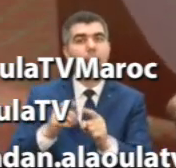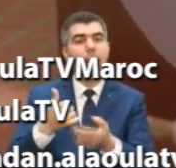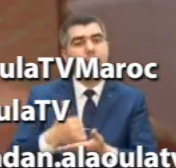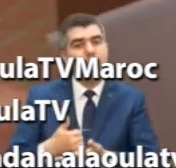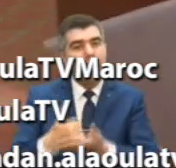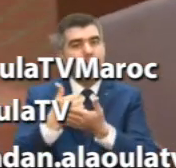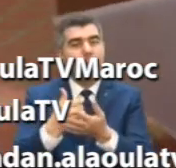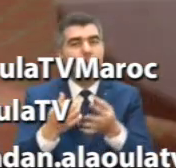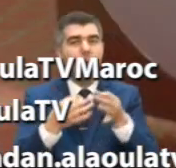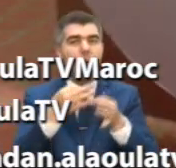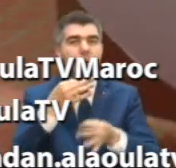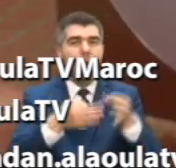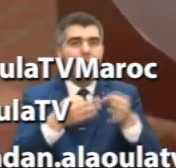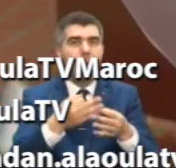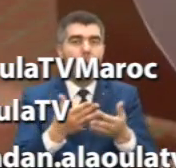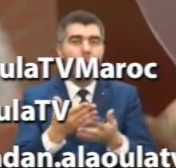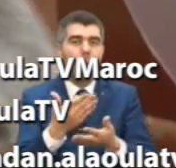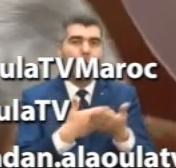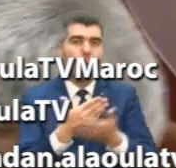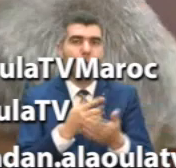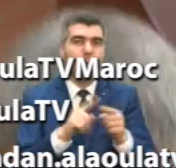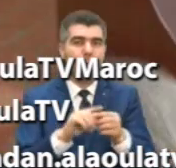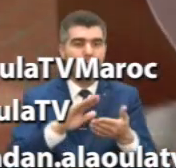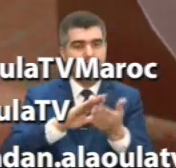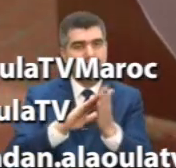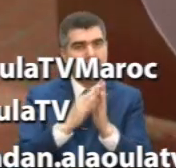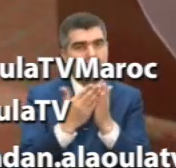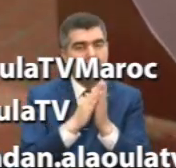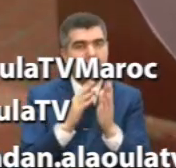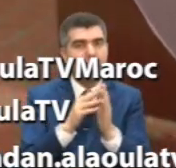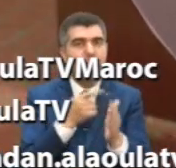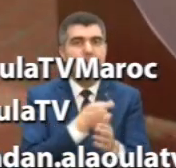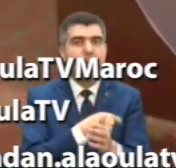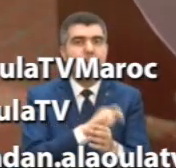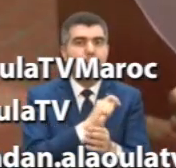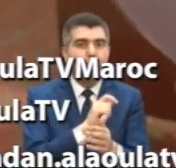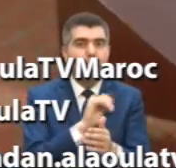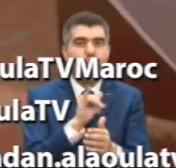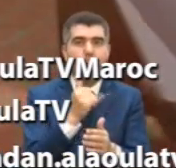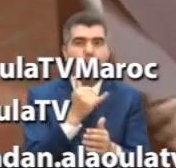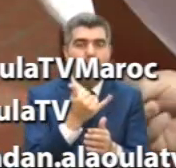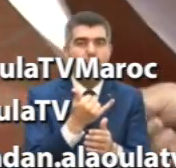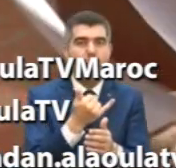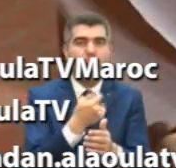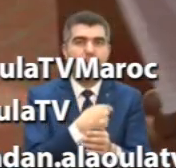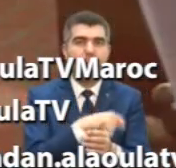القضائية، وتم إعداد مطويات باللغات الإسبانية والفرنسية والإنجليزية